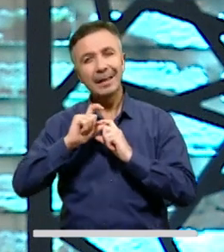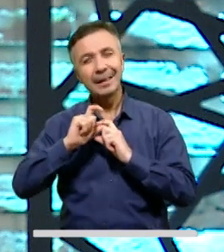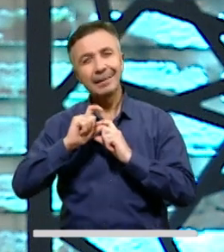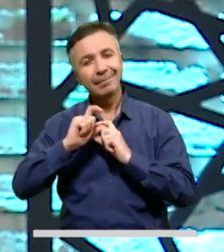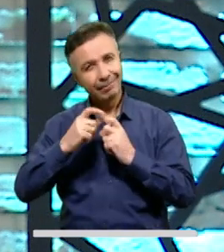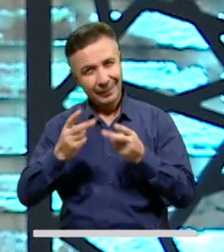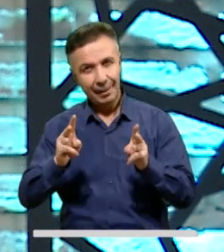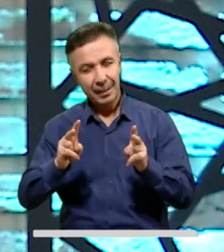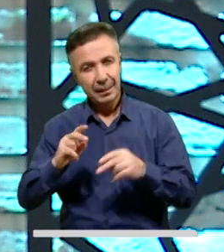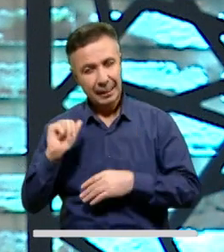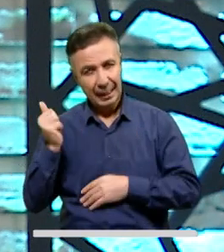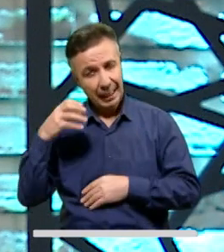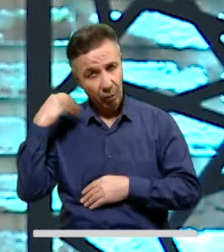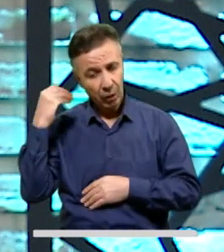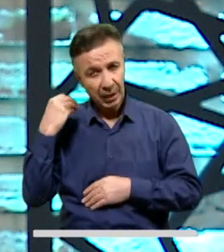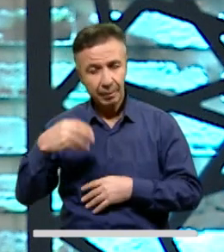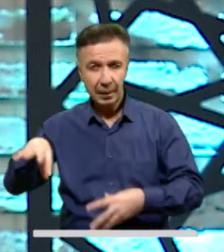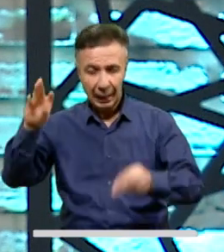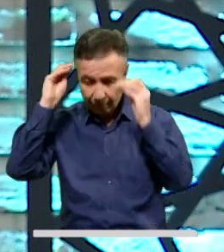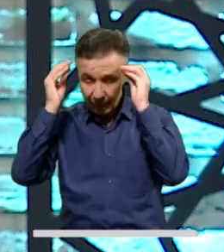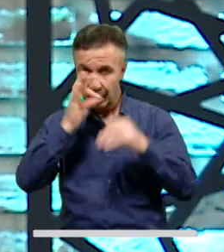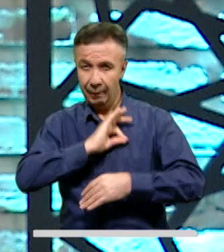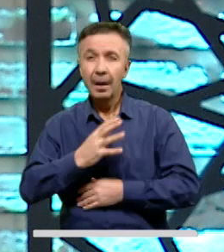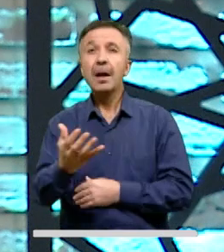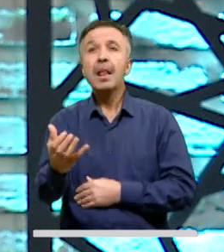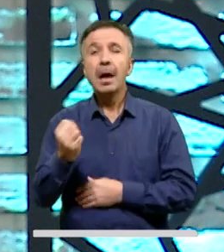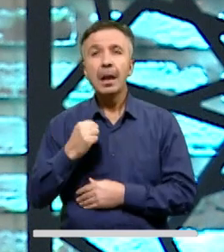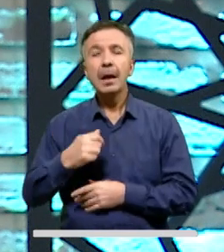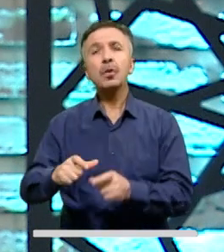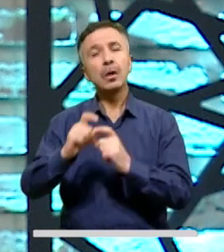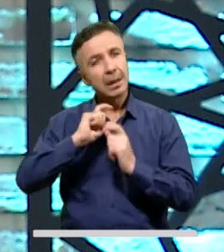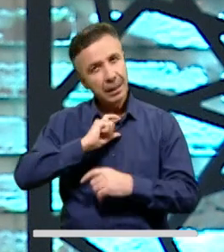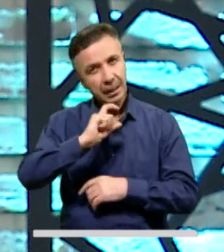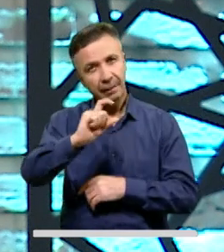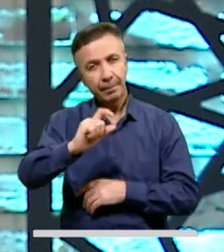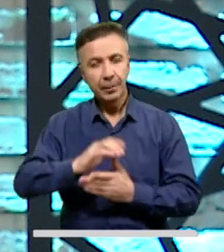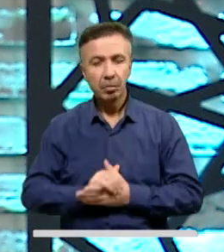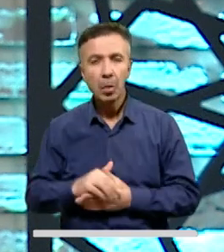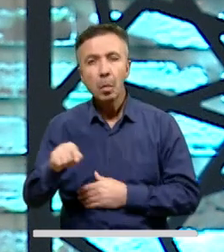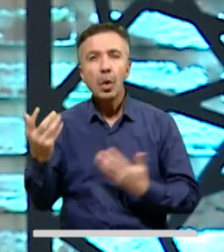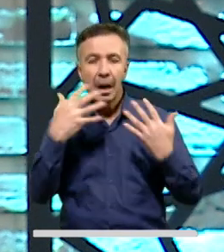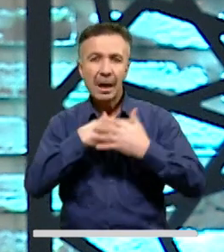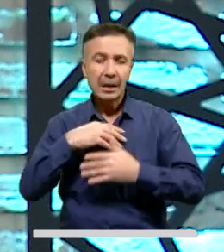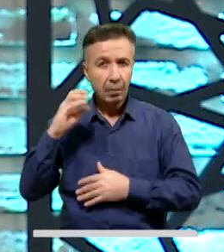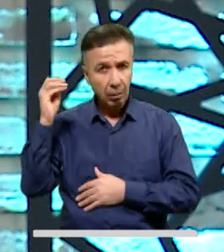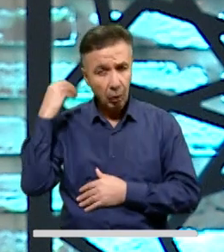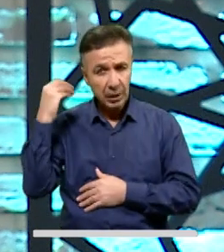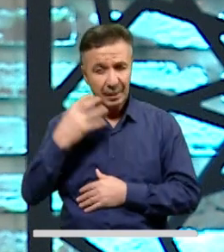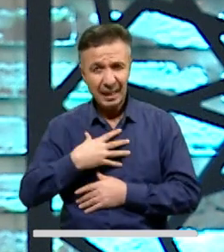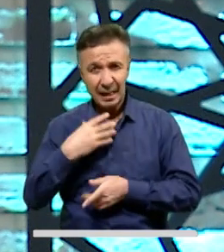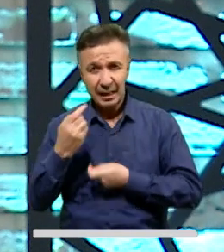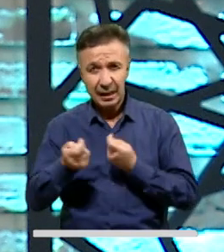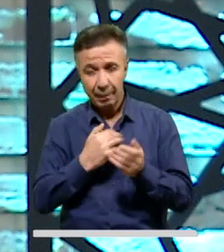paylaşabilirsiniz. Çok değerli hocalarımızın ilminden istifade ederek de sorularınıza cevap bulabilirsiniz. Bu akşam muhterem hocamız Diyanet